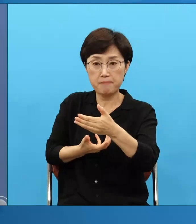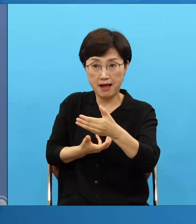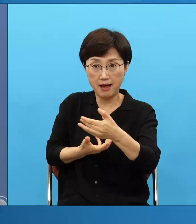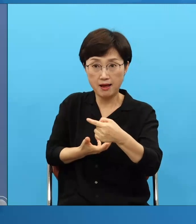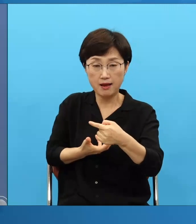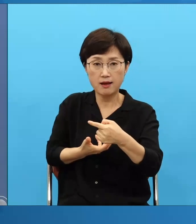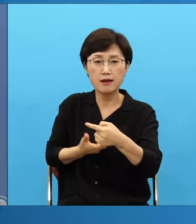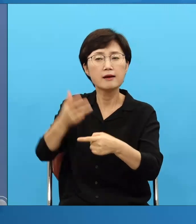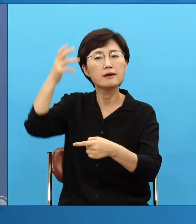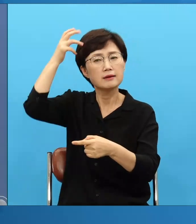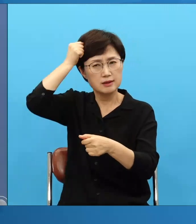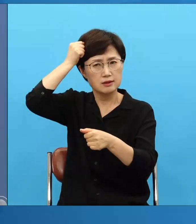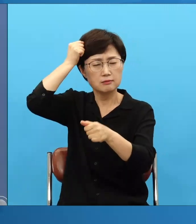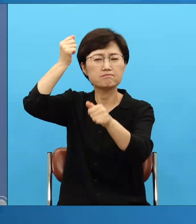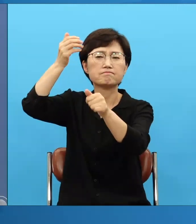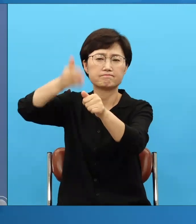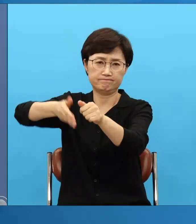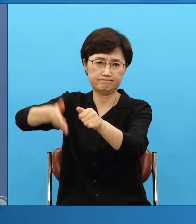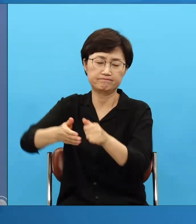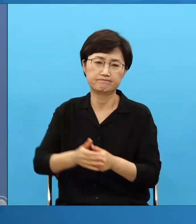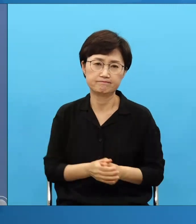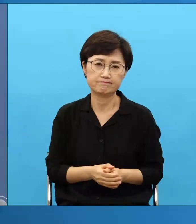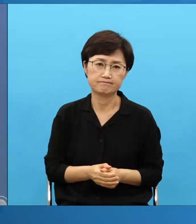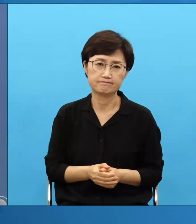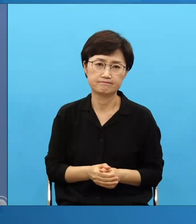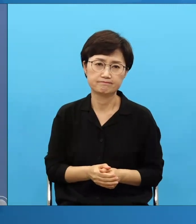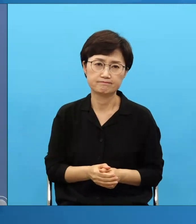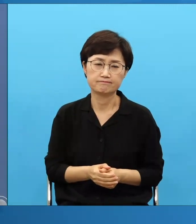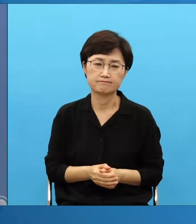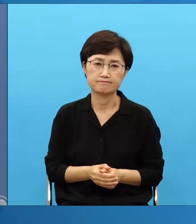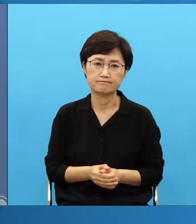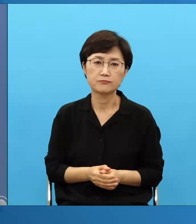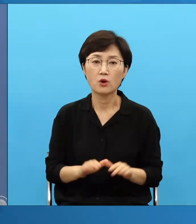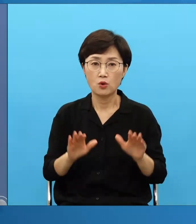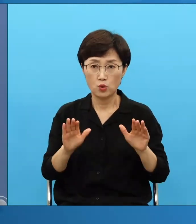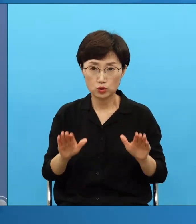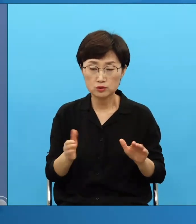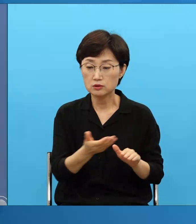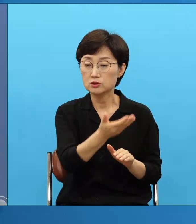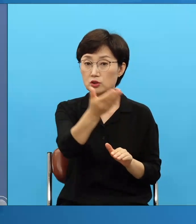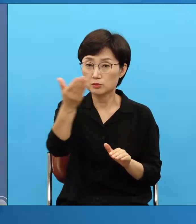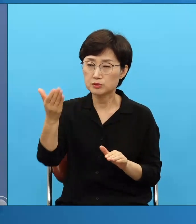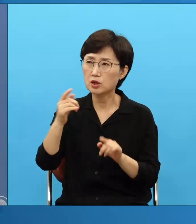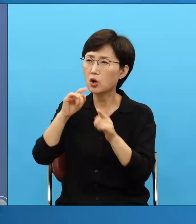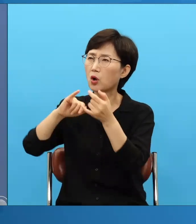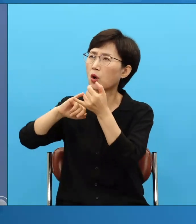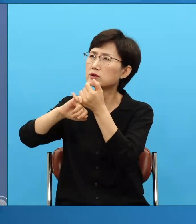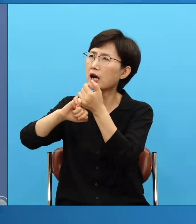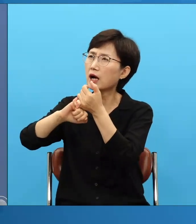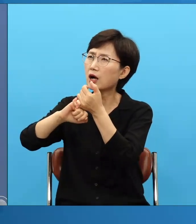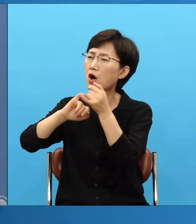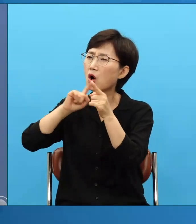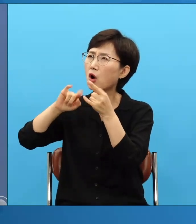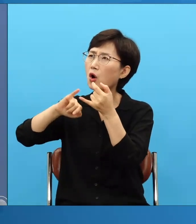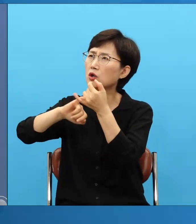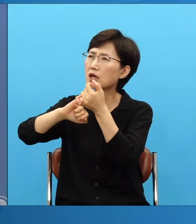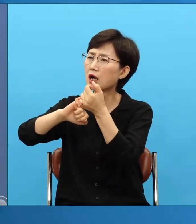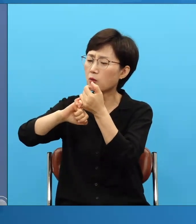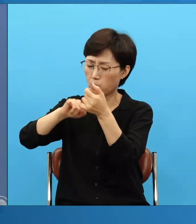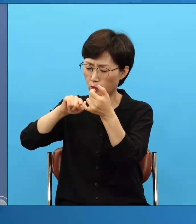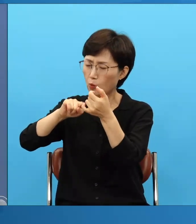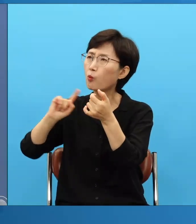Lord dwells inside of you, the temple of God? 그래서 오늘 여러분이 이 언약이 도대체 뭐냐? 나에게